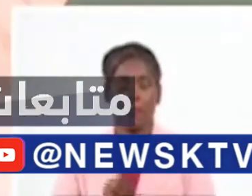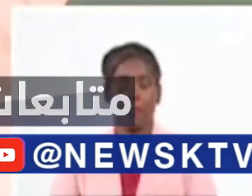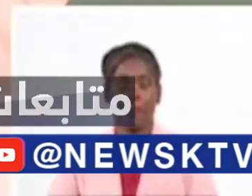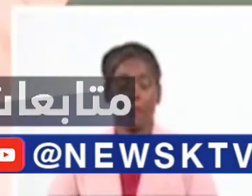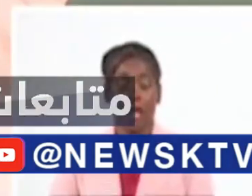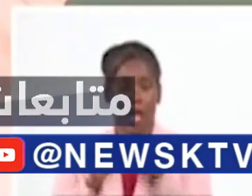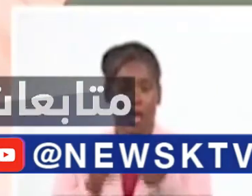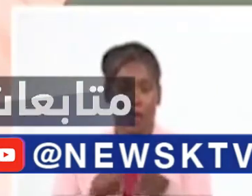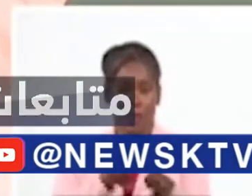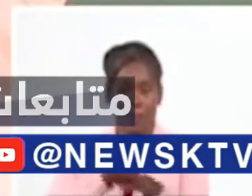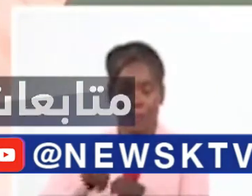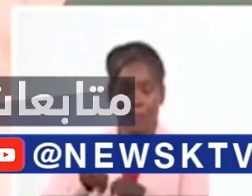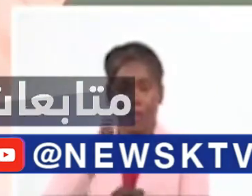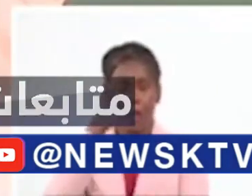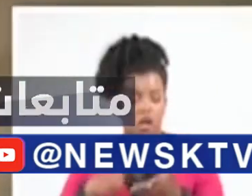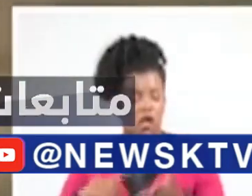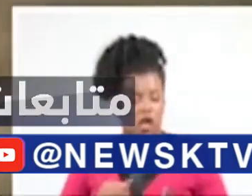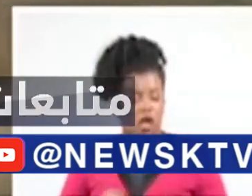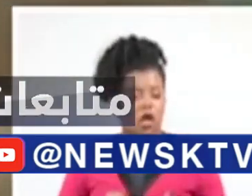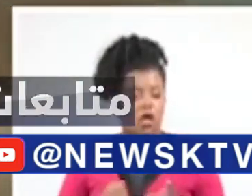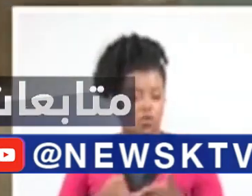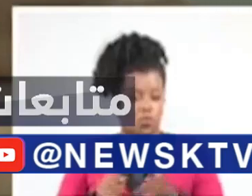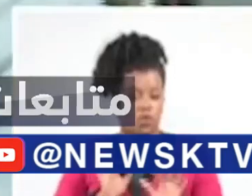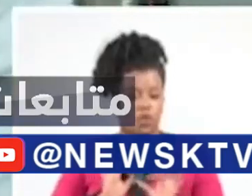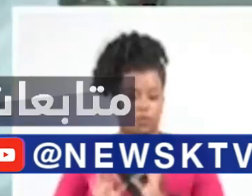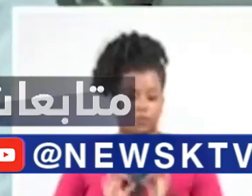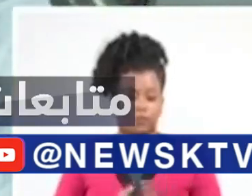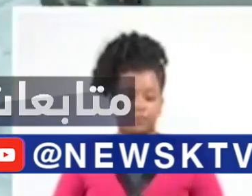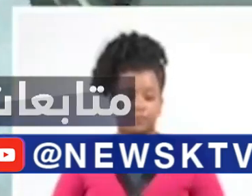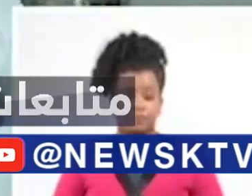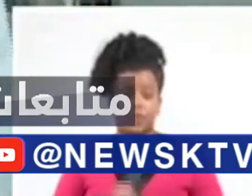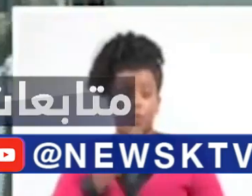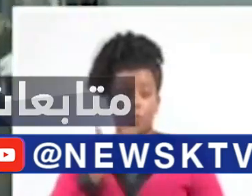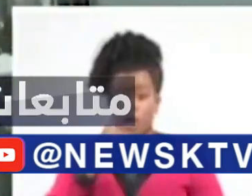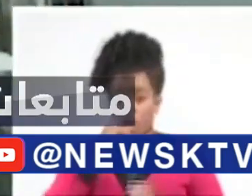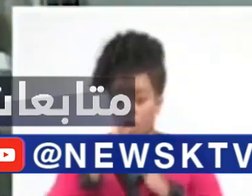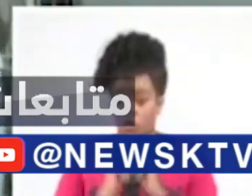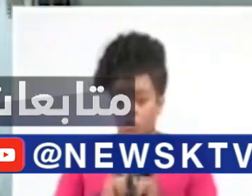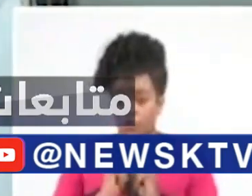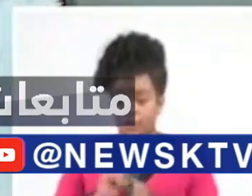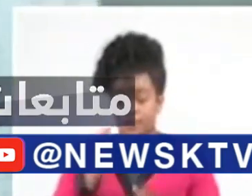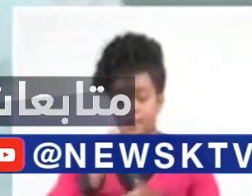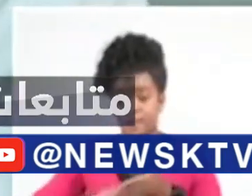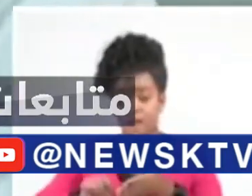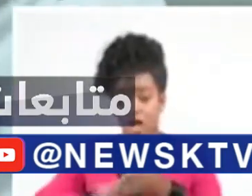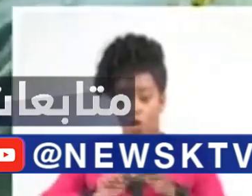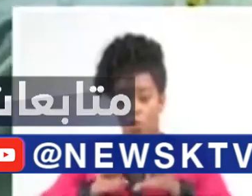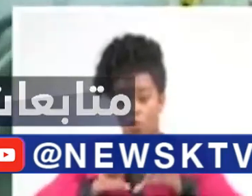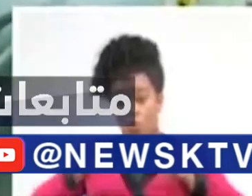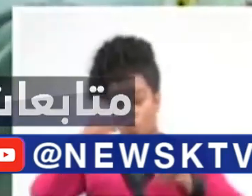كوبا نجاحه ضد كورونا. كوبا تعلن فعالية لقاح سوبرانا لمكافحة كورونا بنسبة